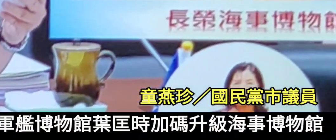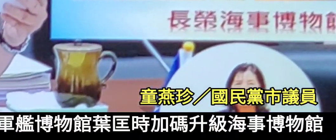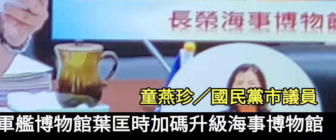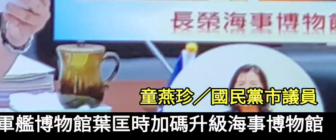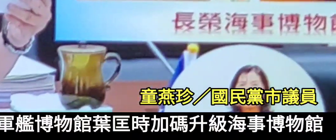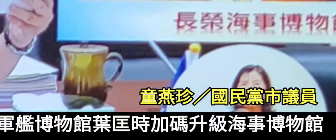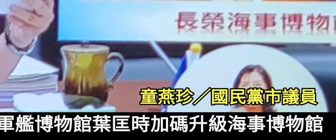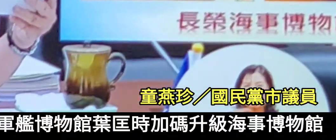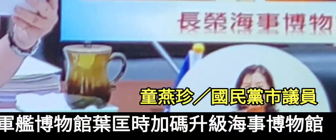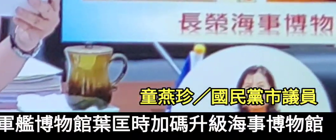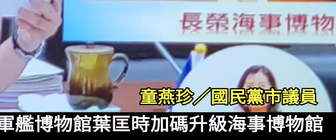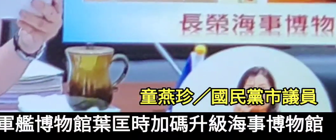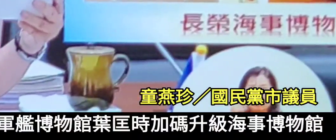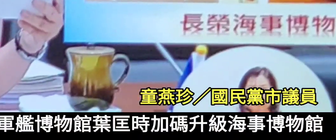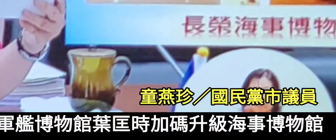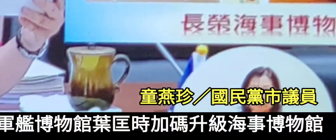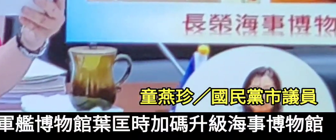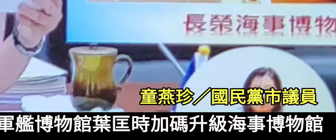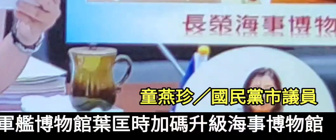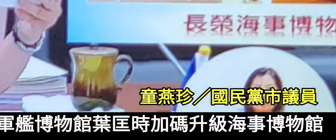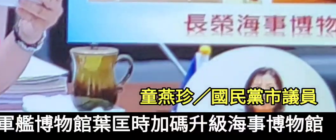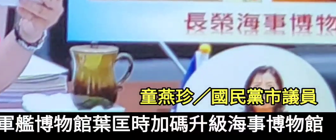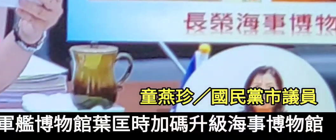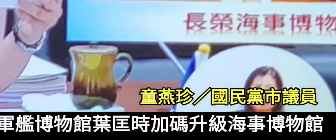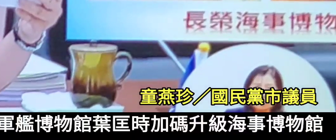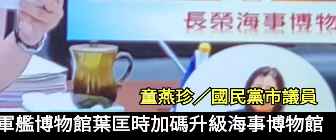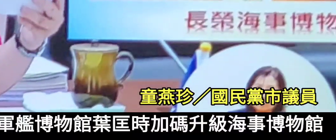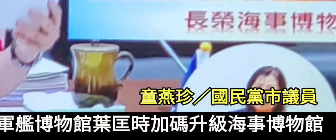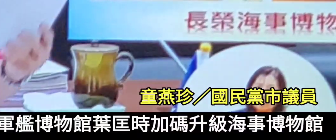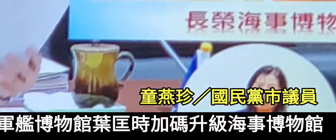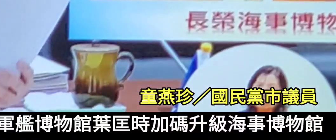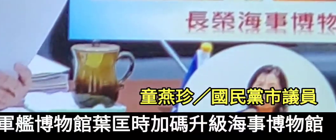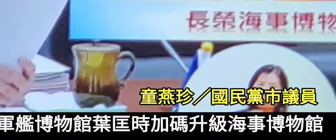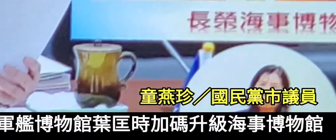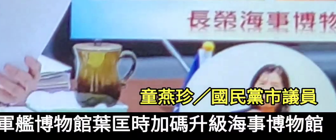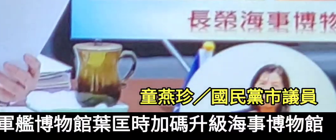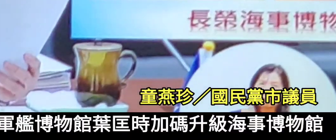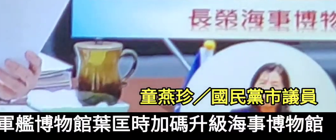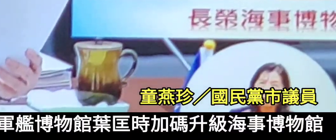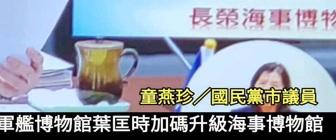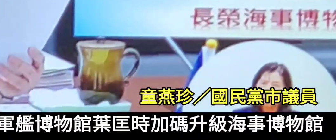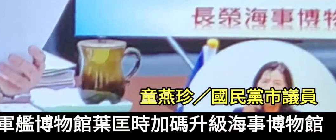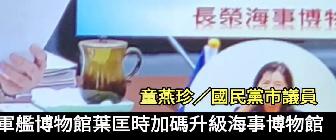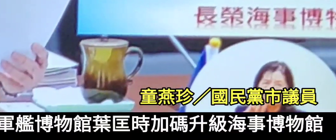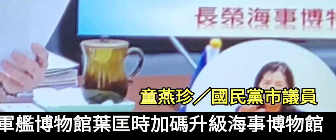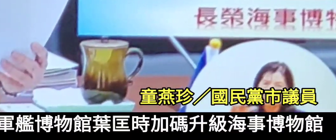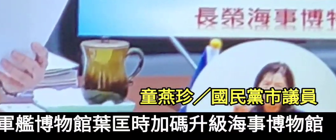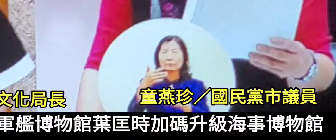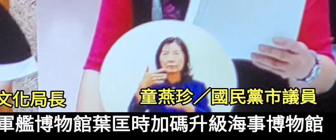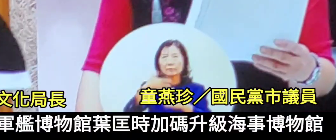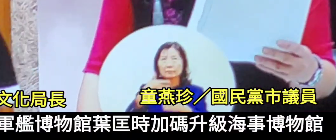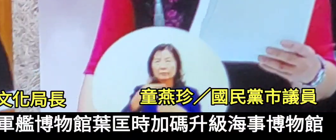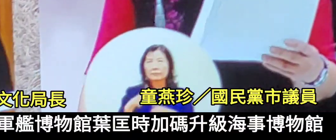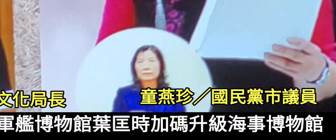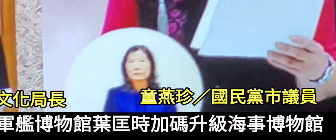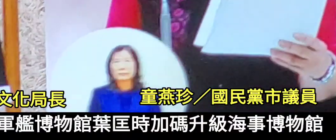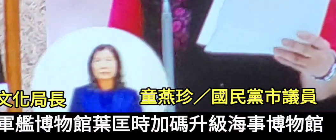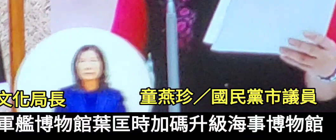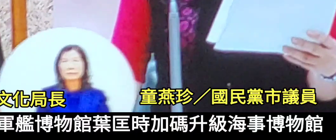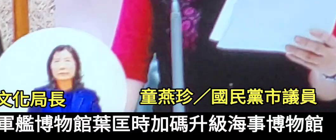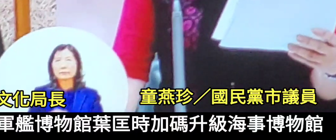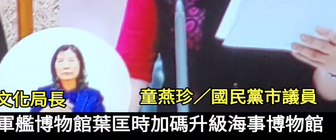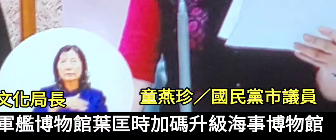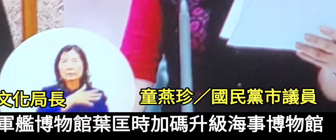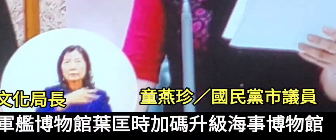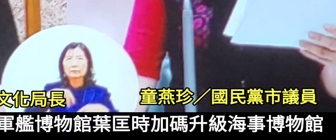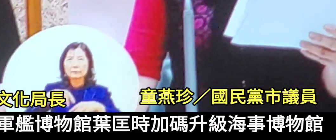诉我，海洋文化的包容性涵盖军舰博物馆的看法如何？ 关于流行音乐